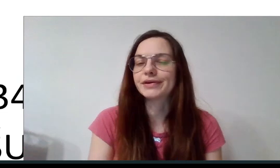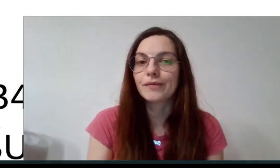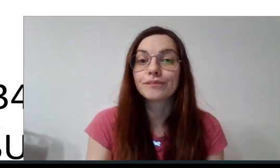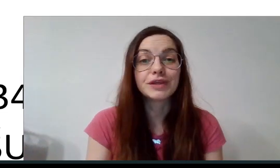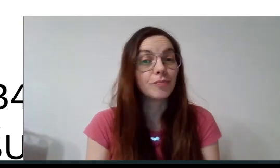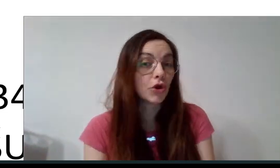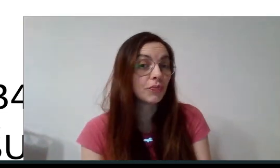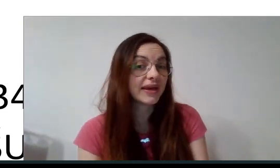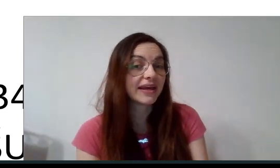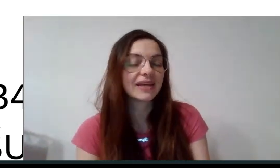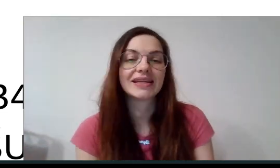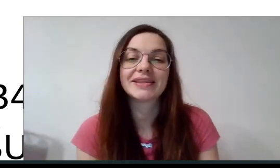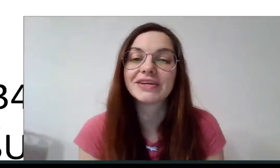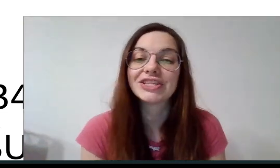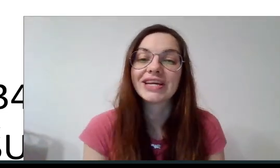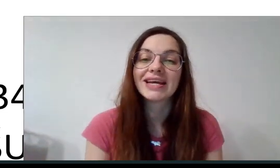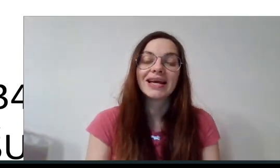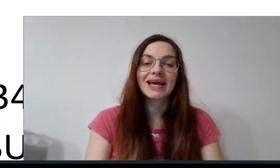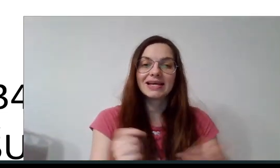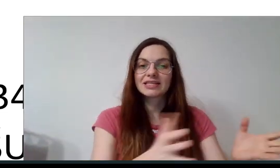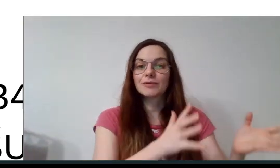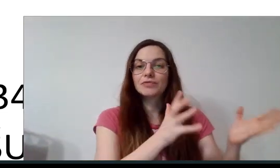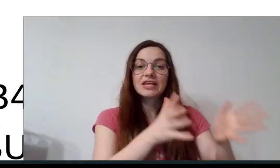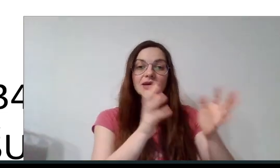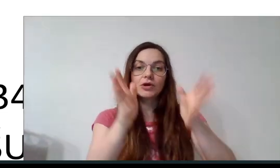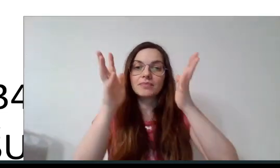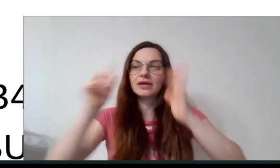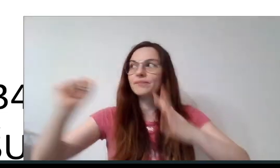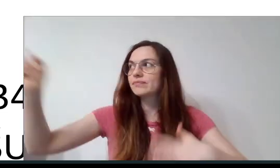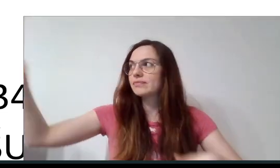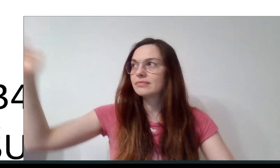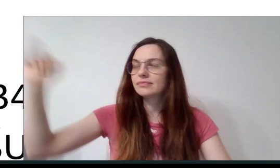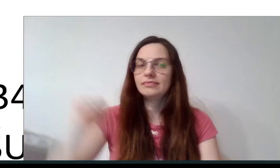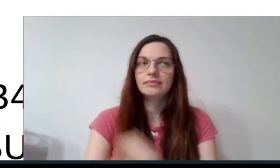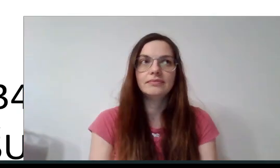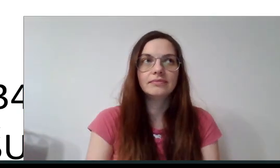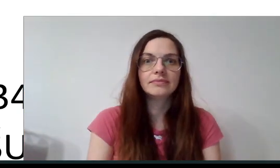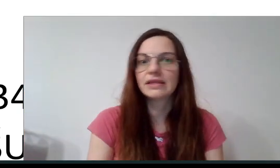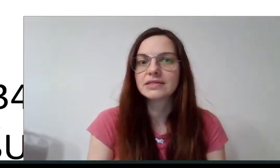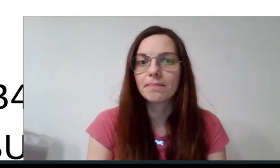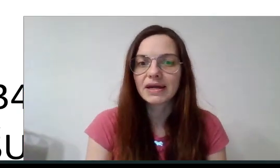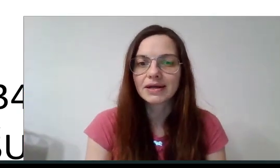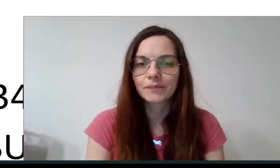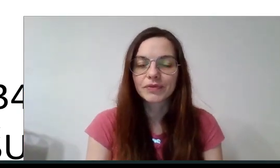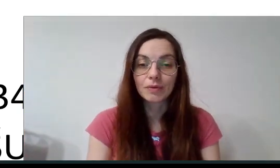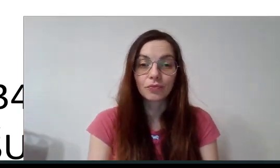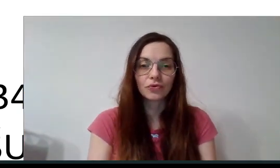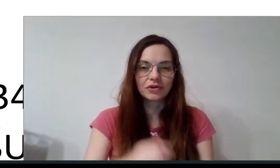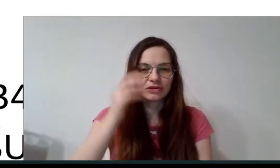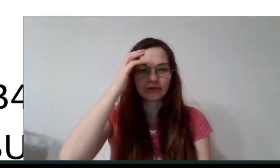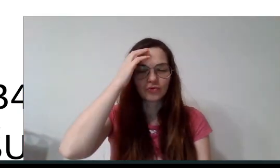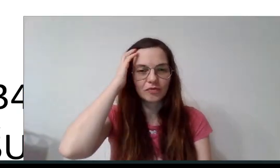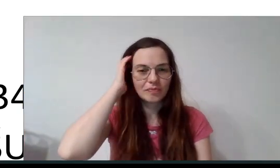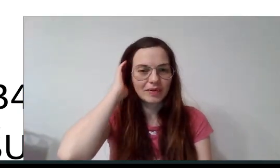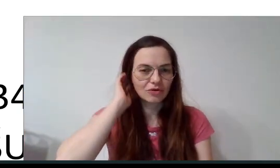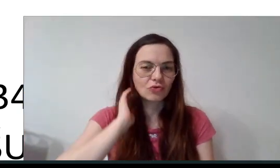drvo, die Bäume, drveće. Es gibt viele Bäume in diesem Park. Ima puno drveća u